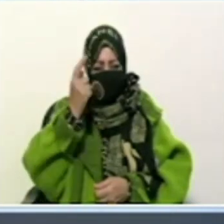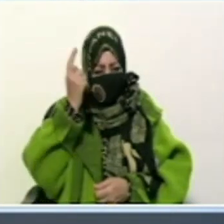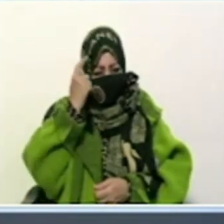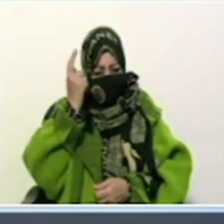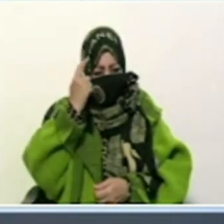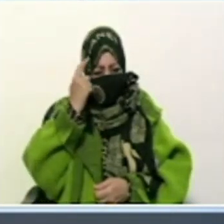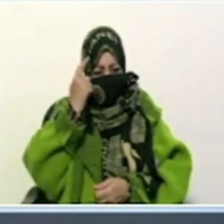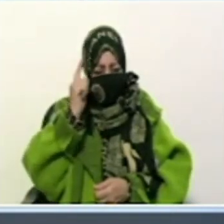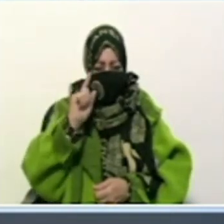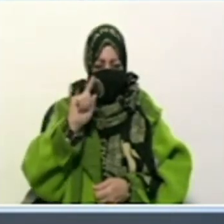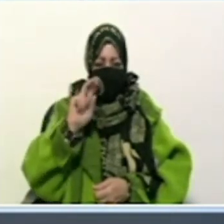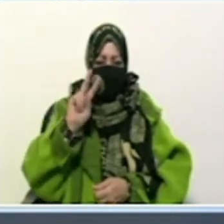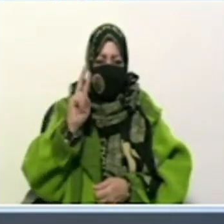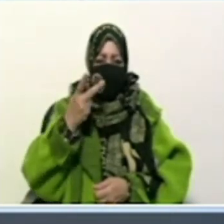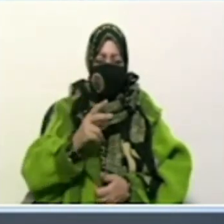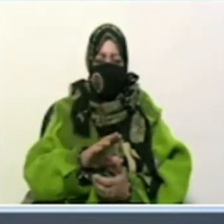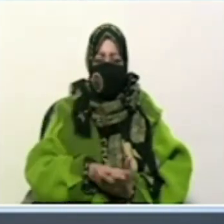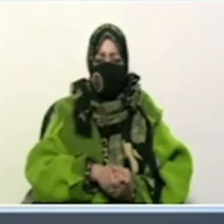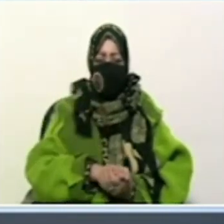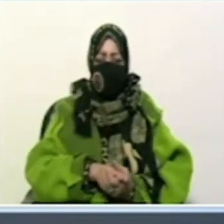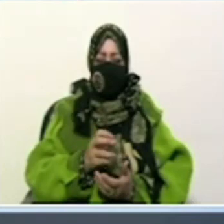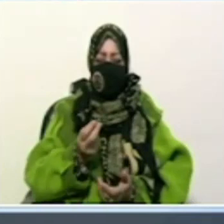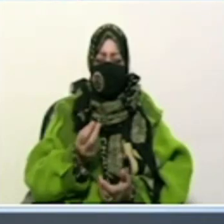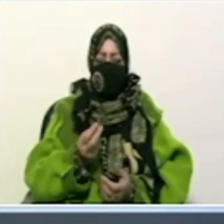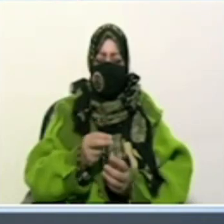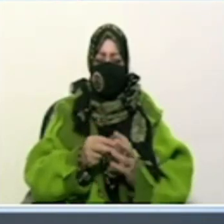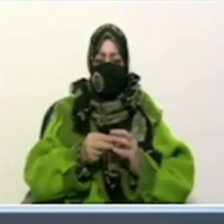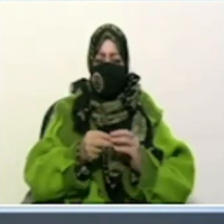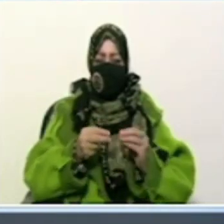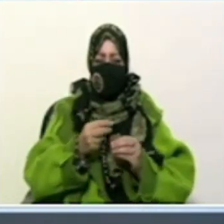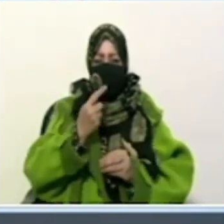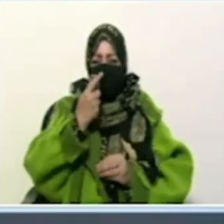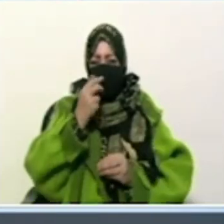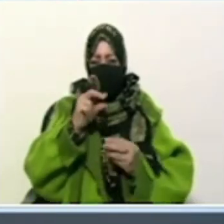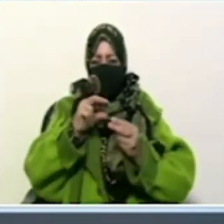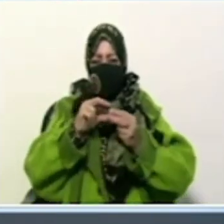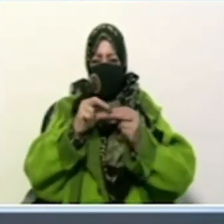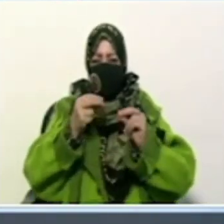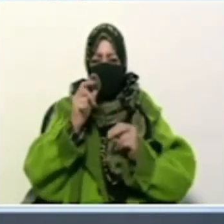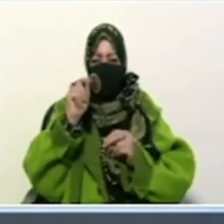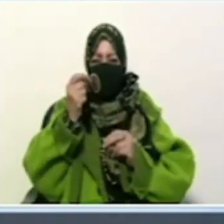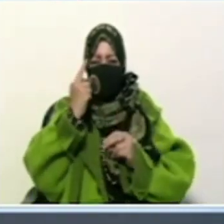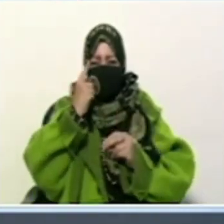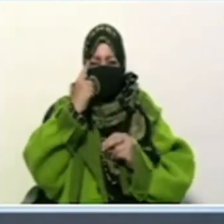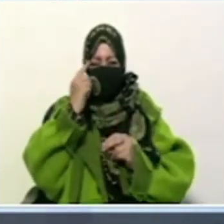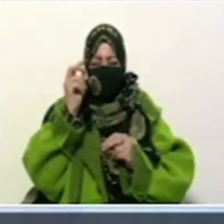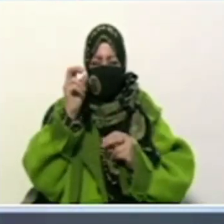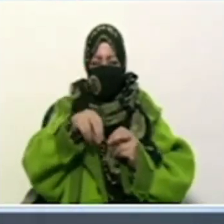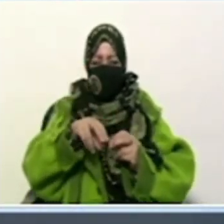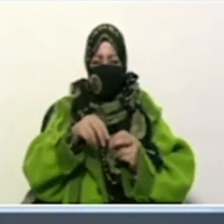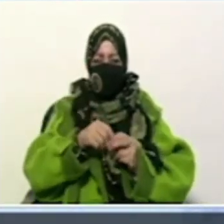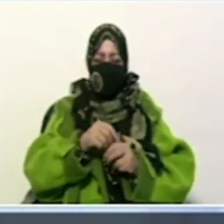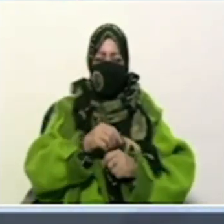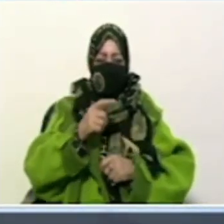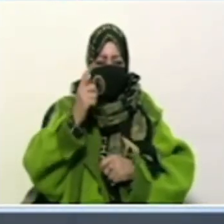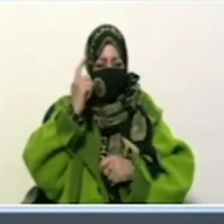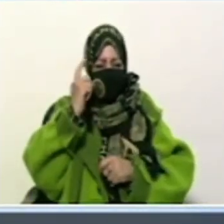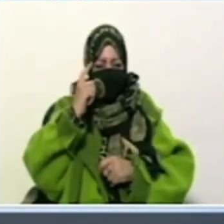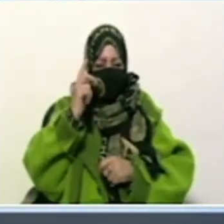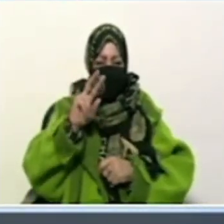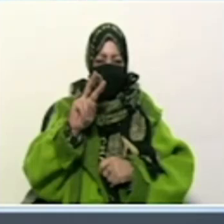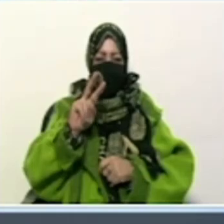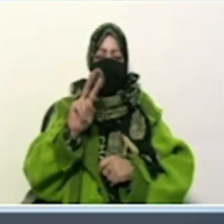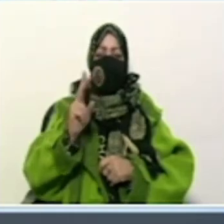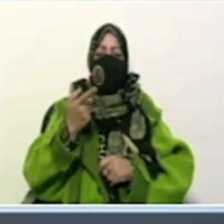يعني الاستعمال هذه العنبرة أو استعمال جوزة الطيب معروفة عند فقهائنا والعلماء بجوزة الطيب أو الجوزاء،